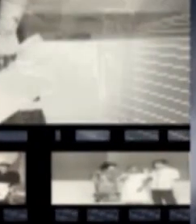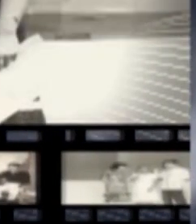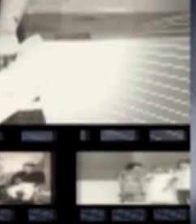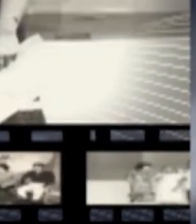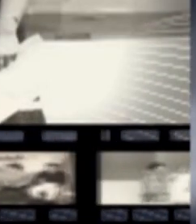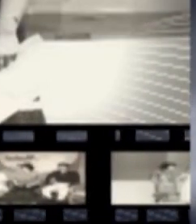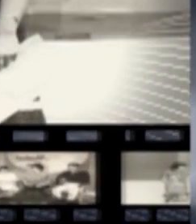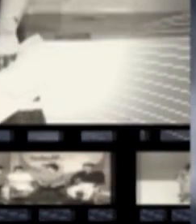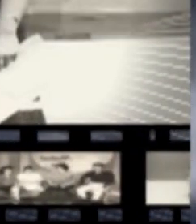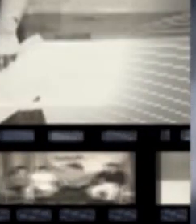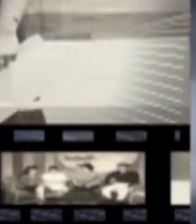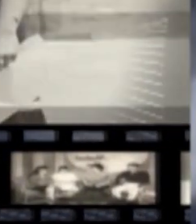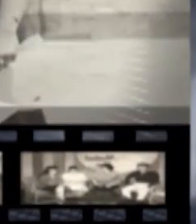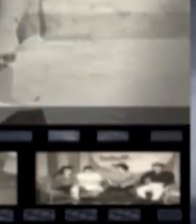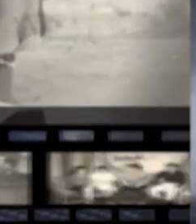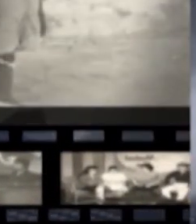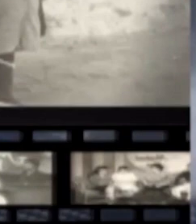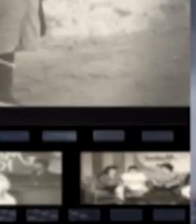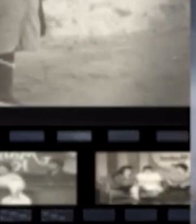Kapwa ko,